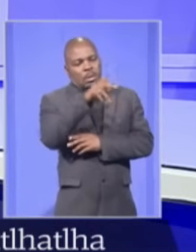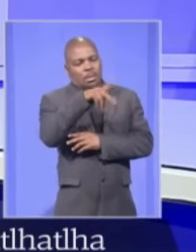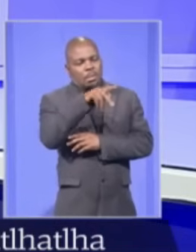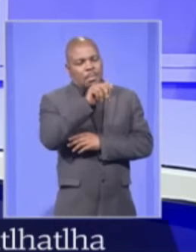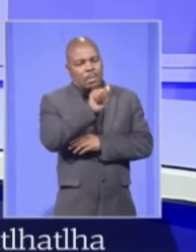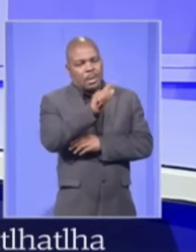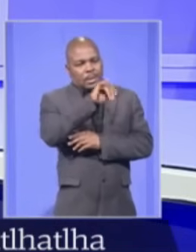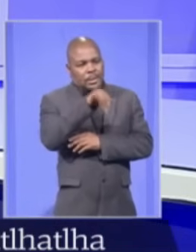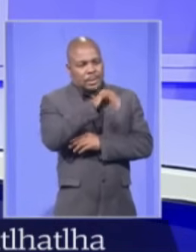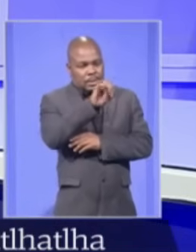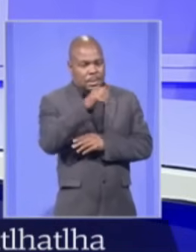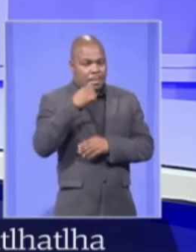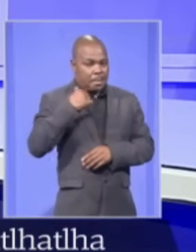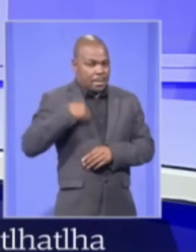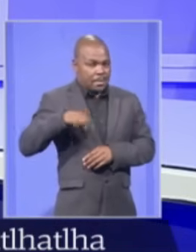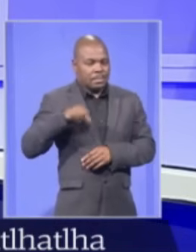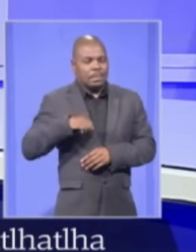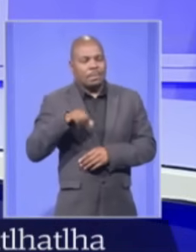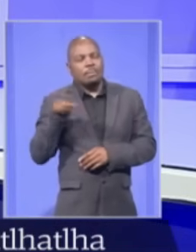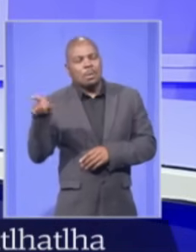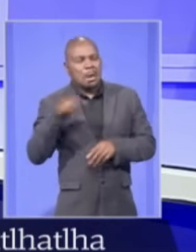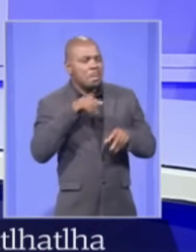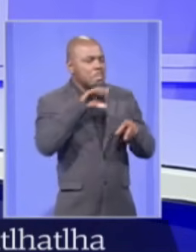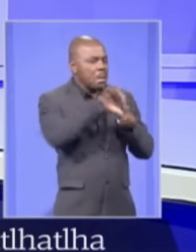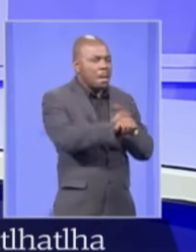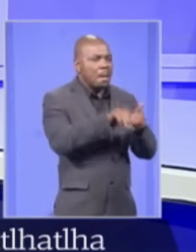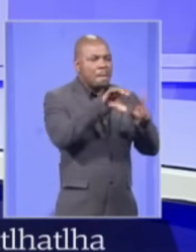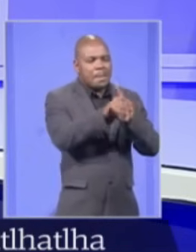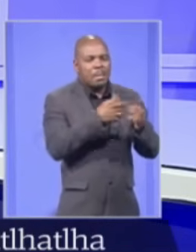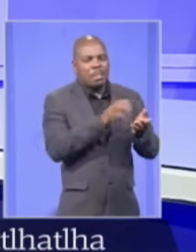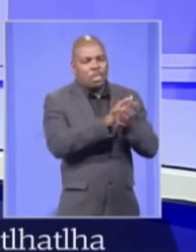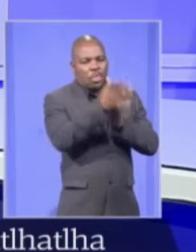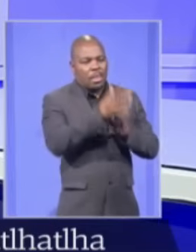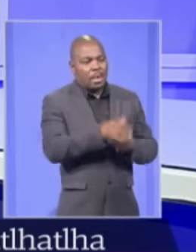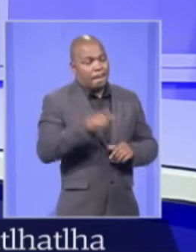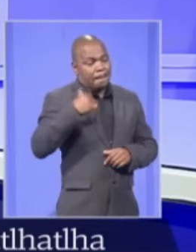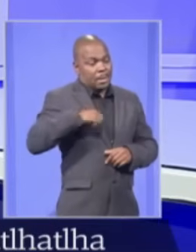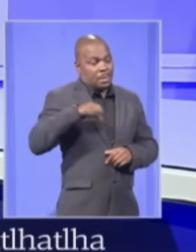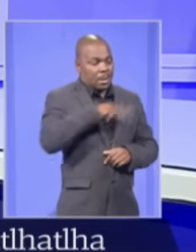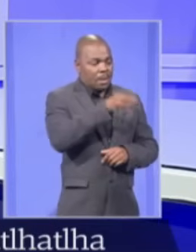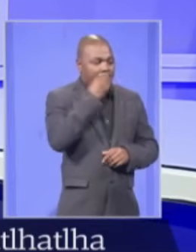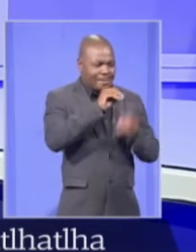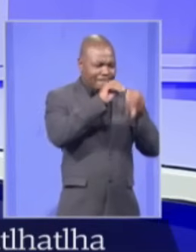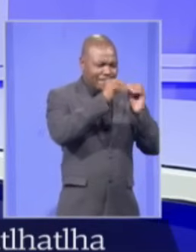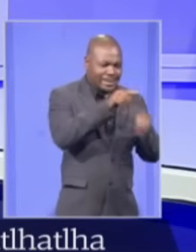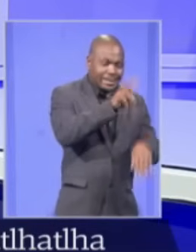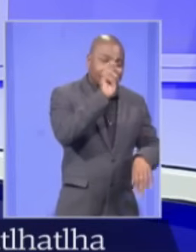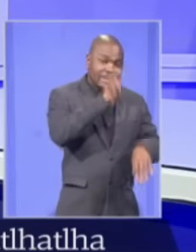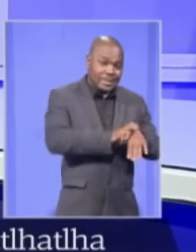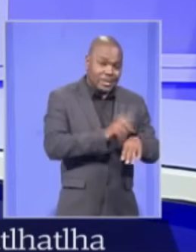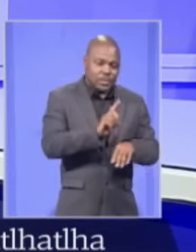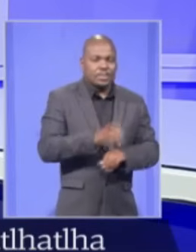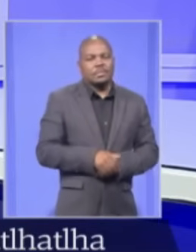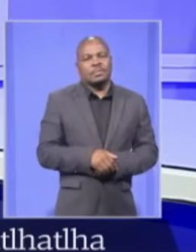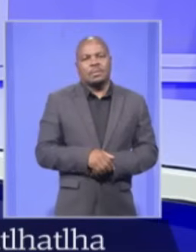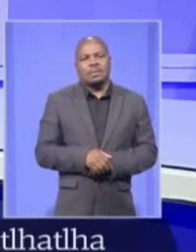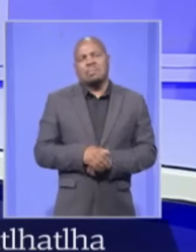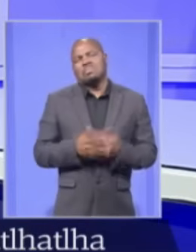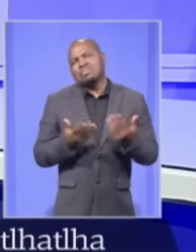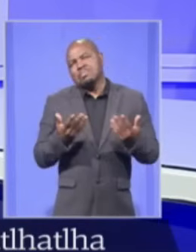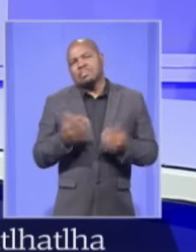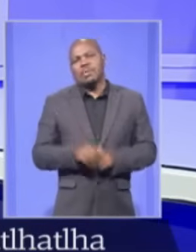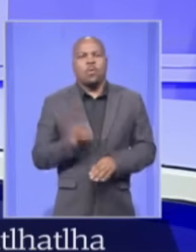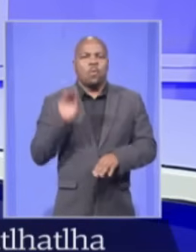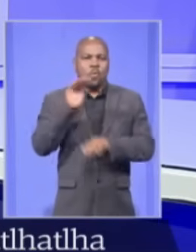Kimberley. Masepala wa re ditshenyegelo tsa go baakanya mafaratlhatlha ao mo ngwageng ono wa ditšhelete di balelwa go diranta di